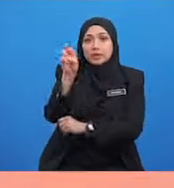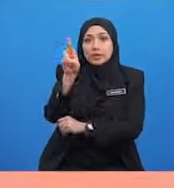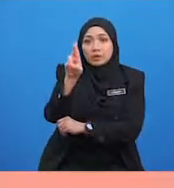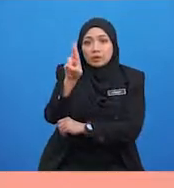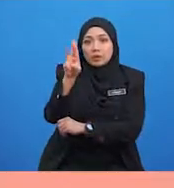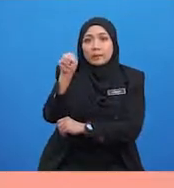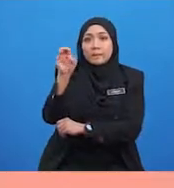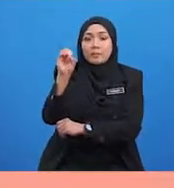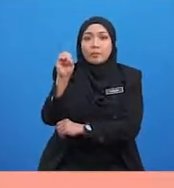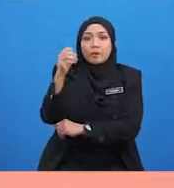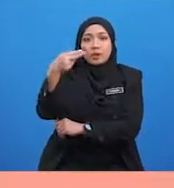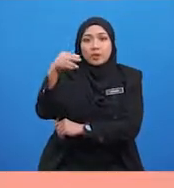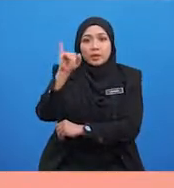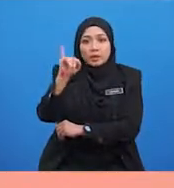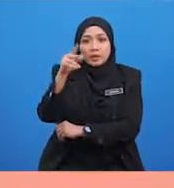hyperhidrasi dan